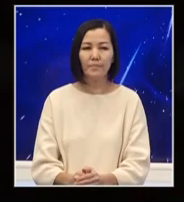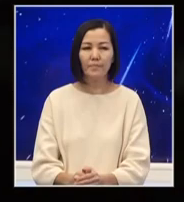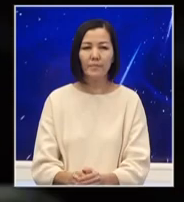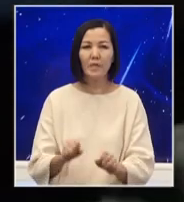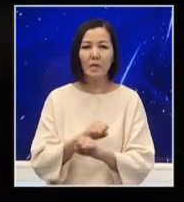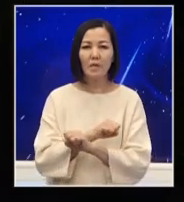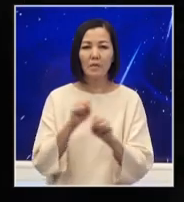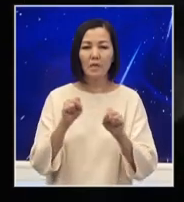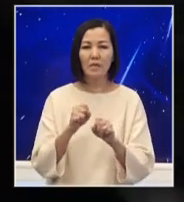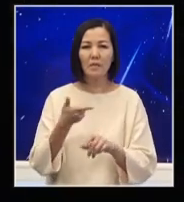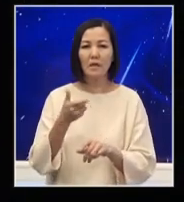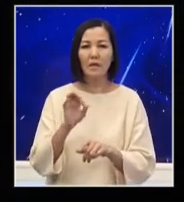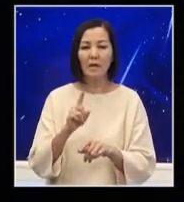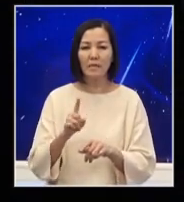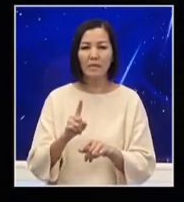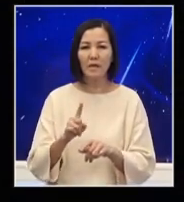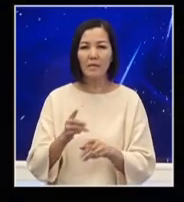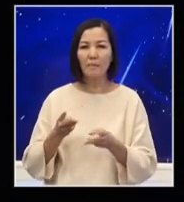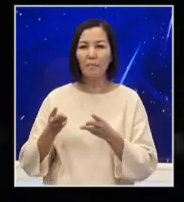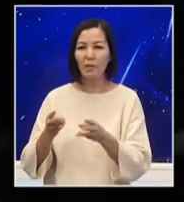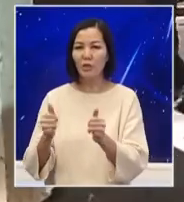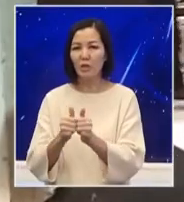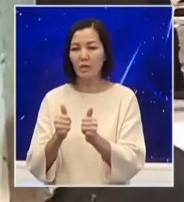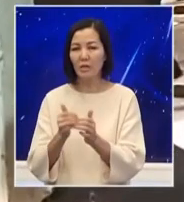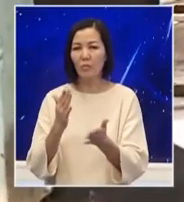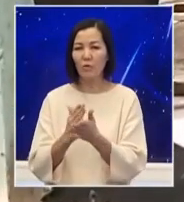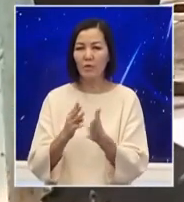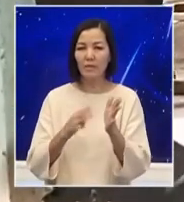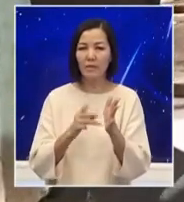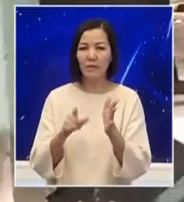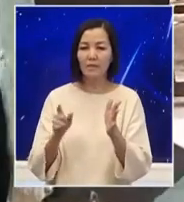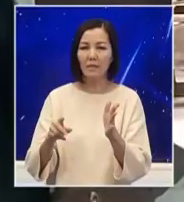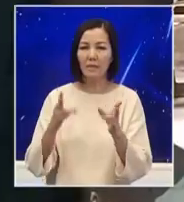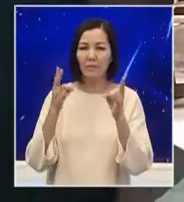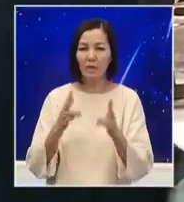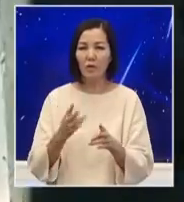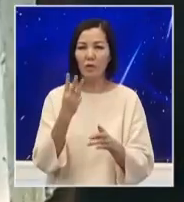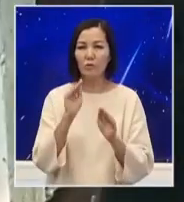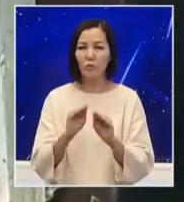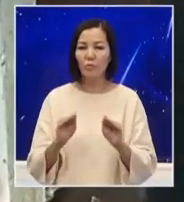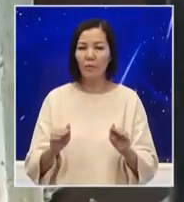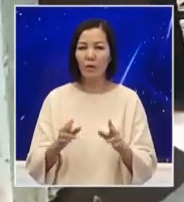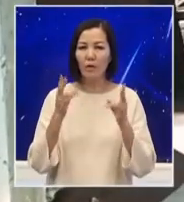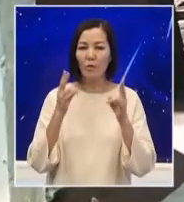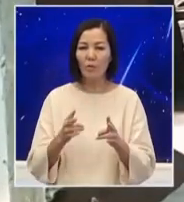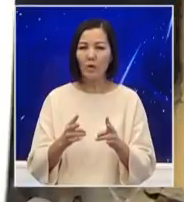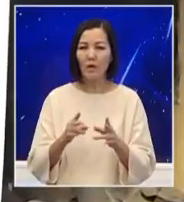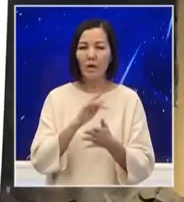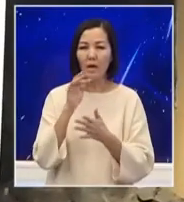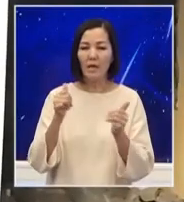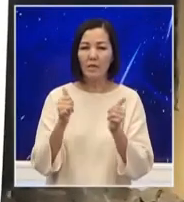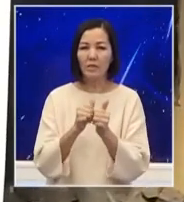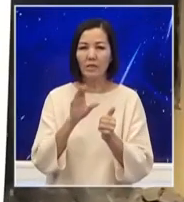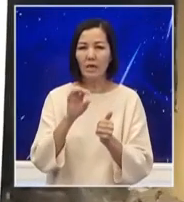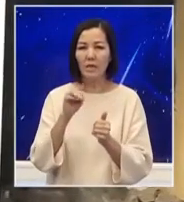Жарылысқа газ баллонының пеш жанында тұруы себеп болған. Одан 8 адам жарақат алды десек, оның 3-і бала. Оқиға қала маңындағы Еркін